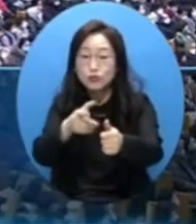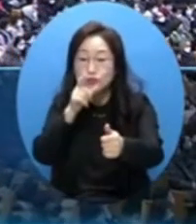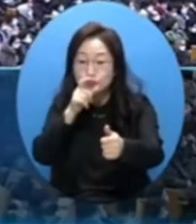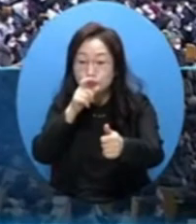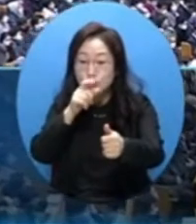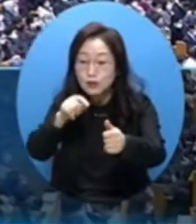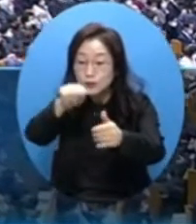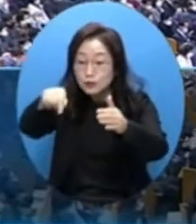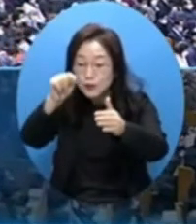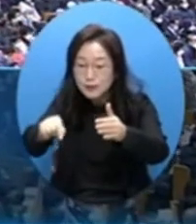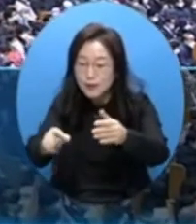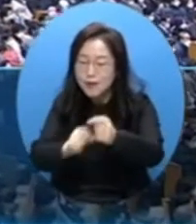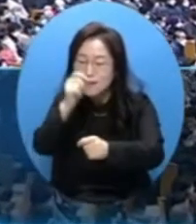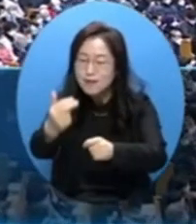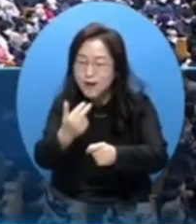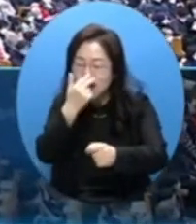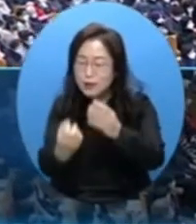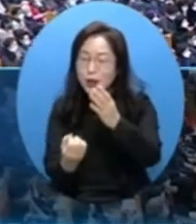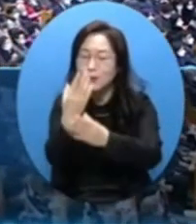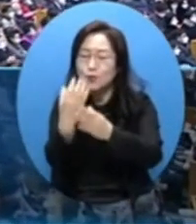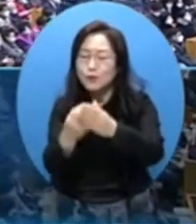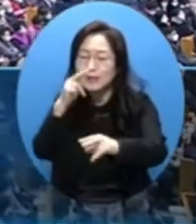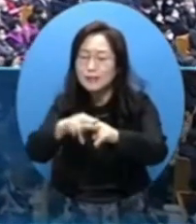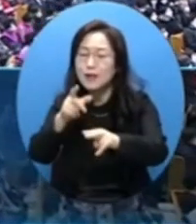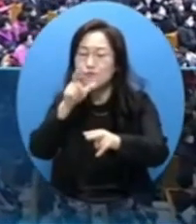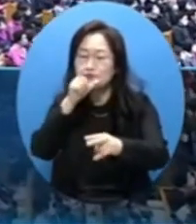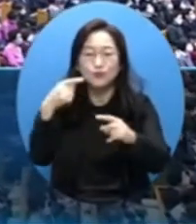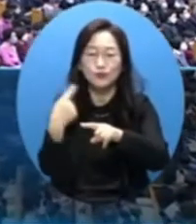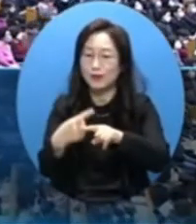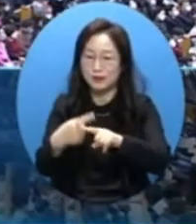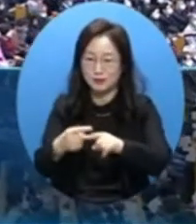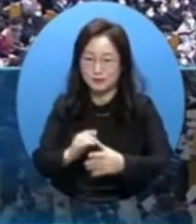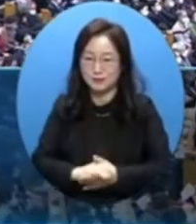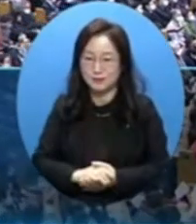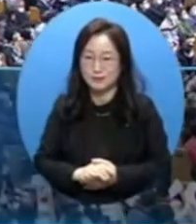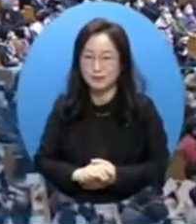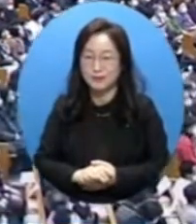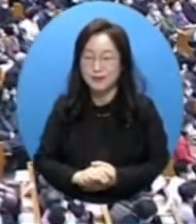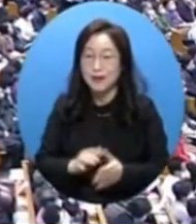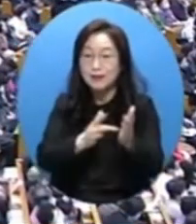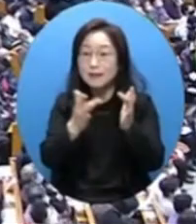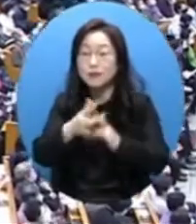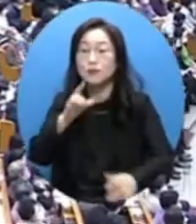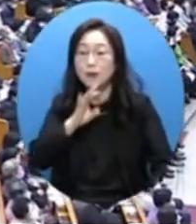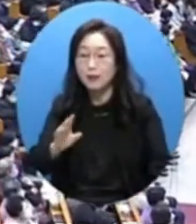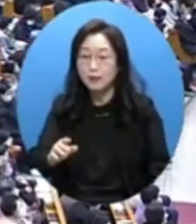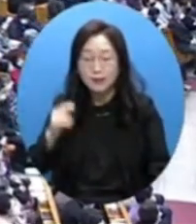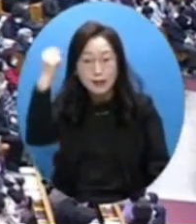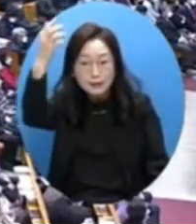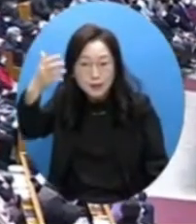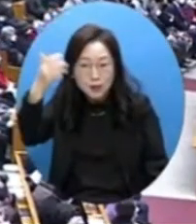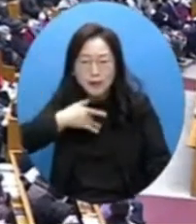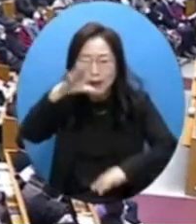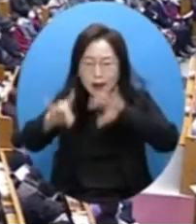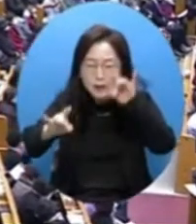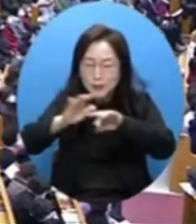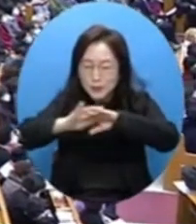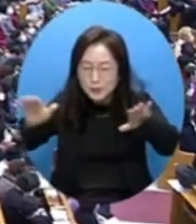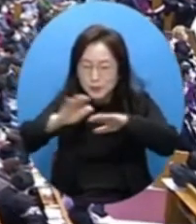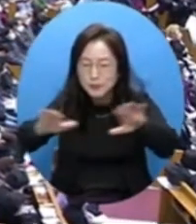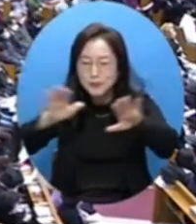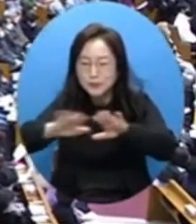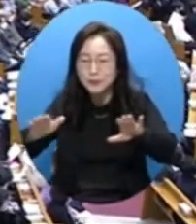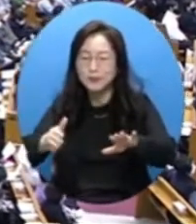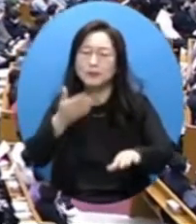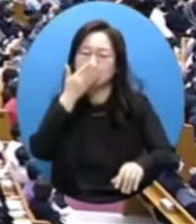속에서 영생하도록 솟아나는 샘물이 되리라. 예수님만이 우리의 영혼의 갈급함을 해소시킬 수가